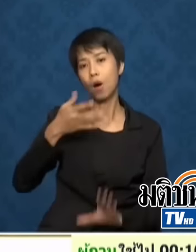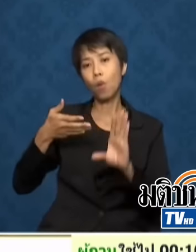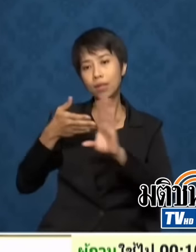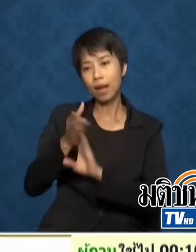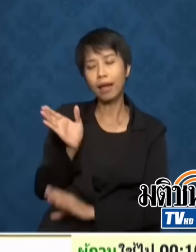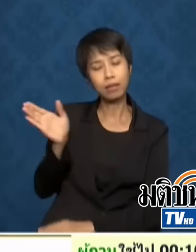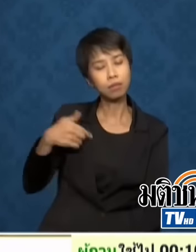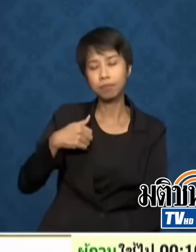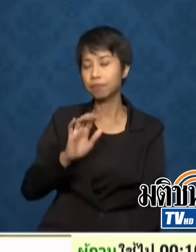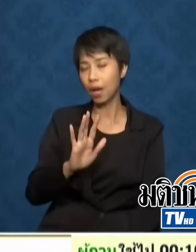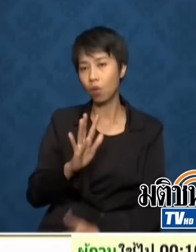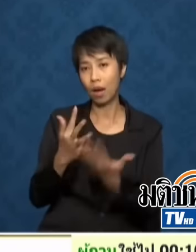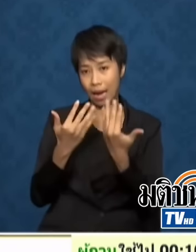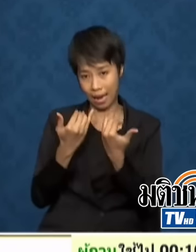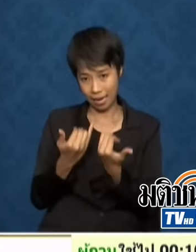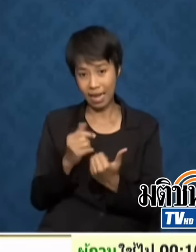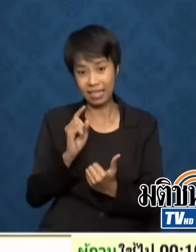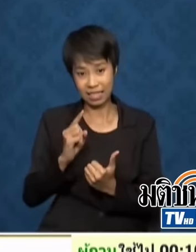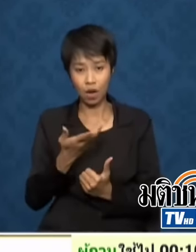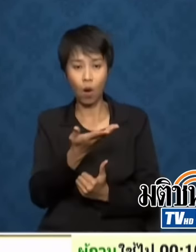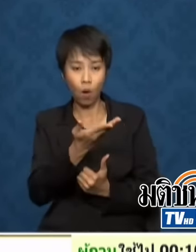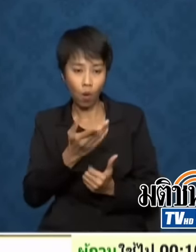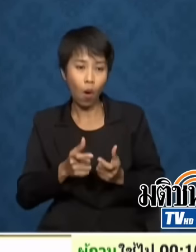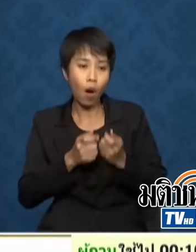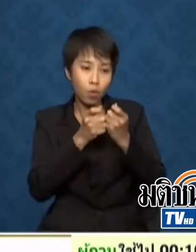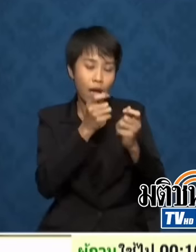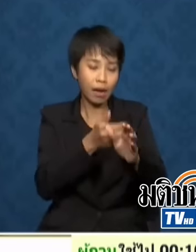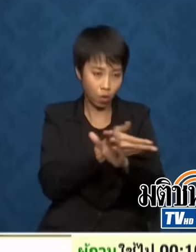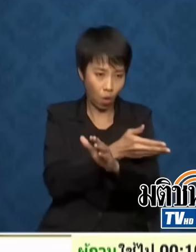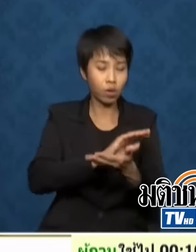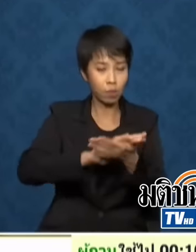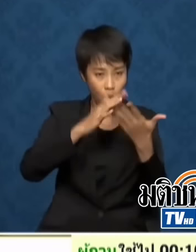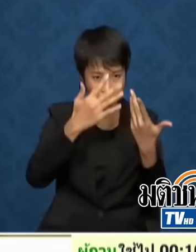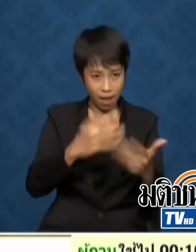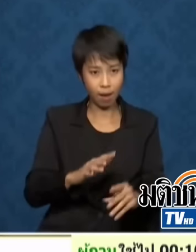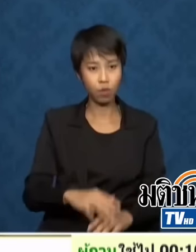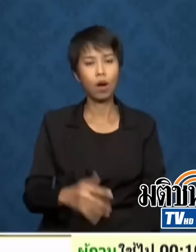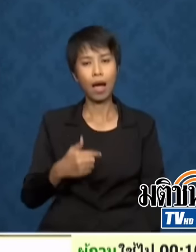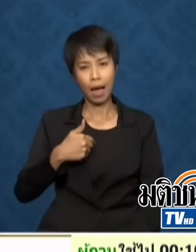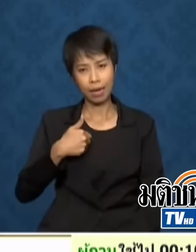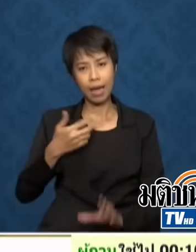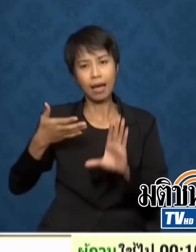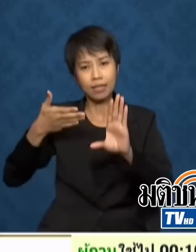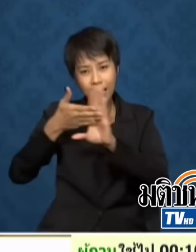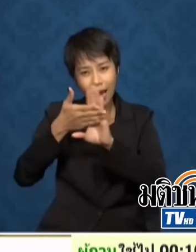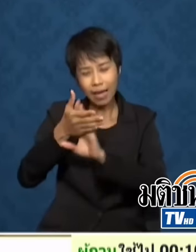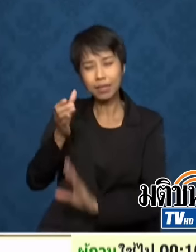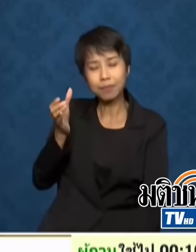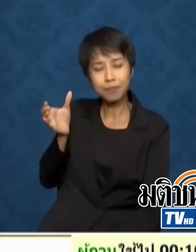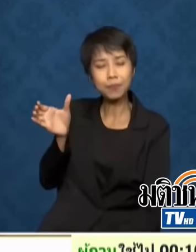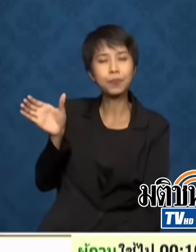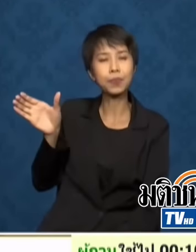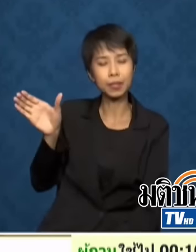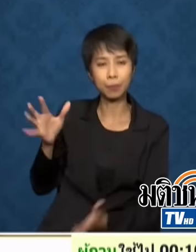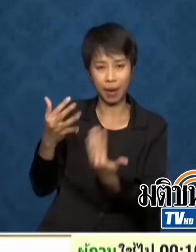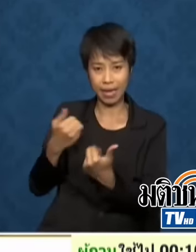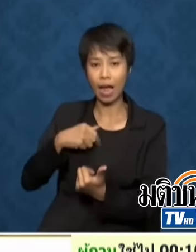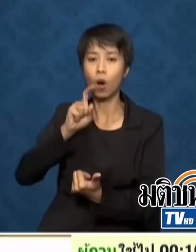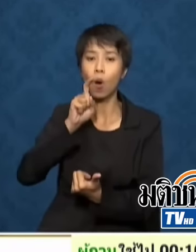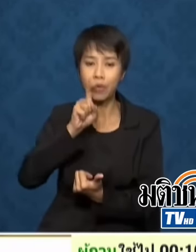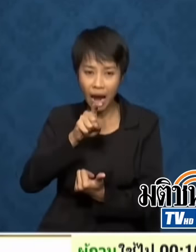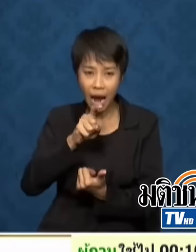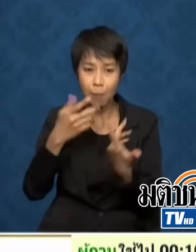จะถูกประท้วงทั้งที่มีการอนุญาตเรียบร้อยแล้วเนี่ยผมว่าไม่น่าจะถูกต้องและที่สำคัญแค่เปิดสไลด์และถามคำถามจะดำเนินการไปโดยจบเรียบร้อย